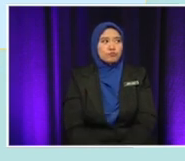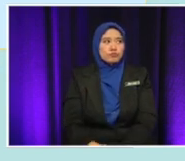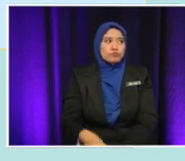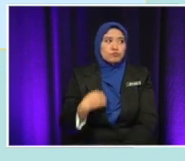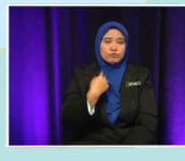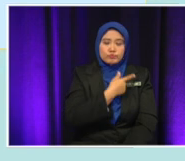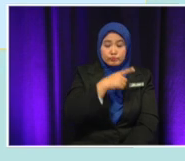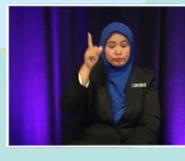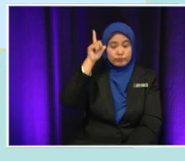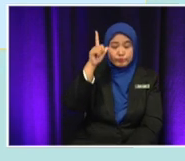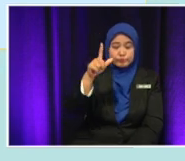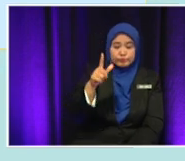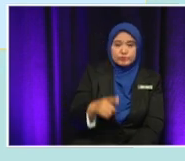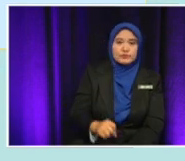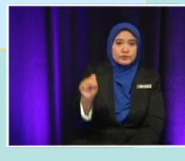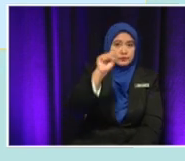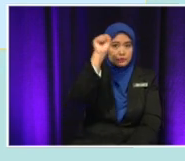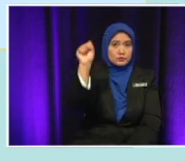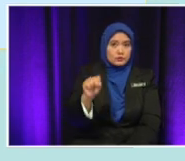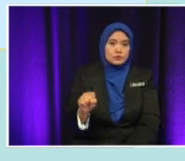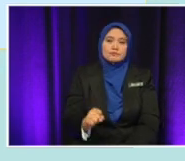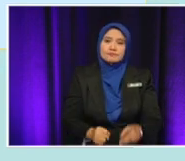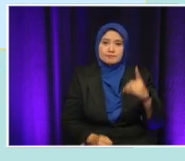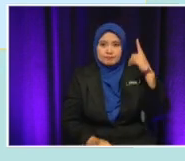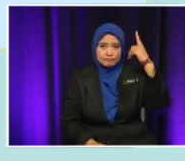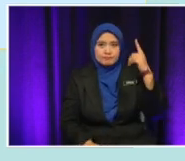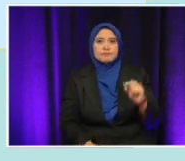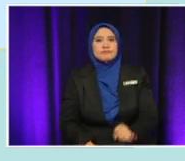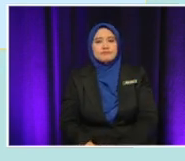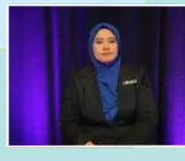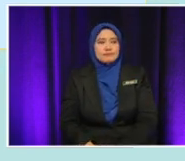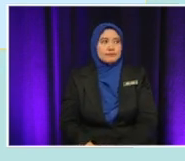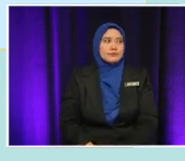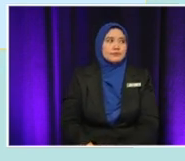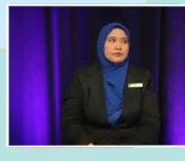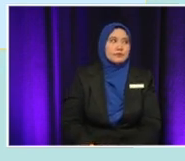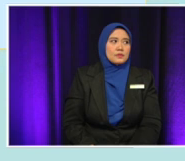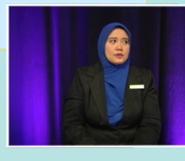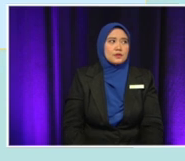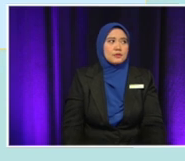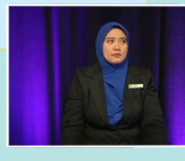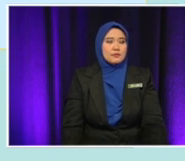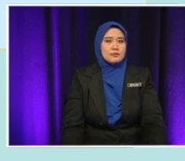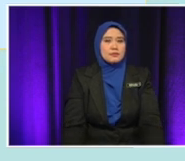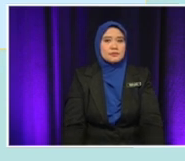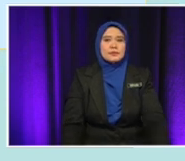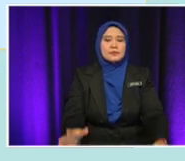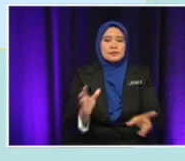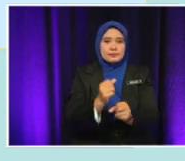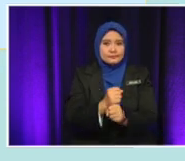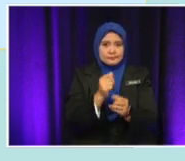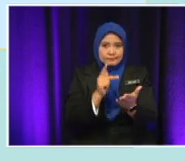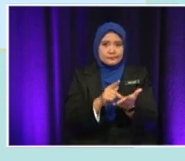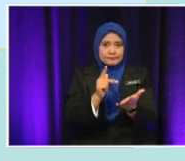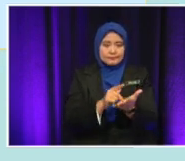Uraikan langkah-langkah menghasilkan fitur gabungan 3i dengan mengambil kira-kira